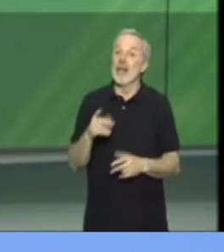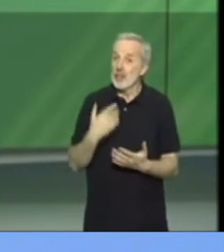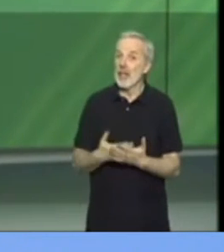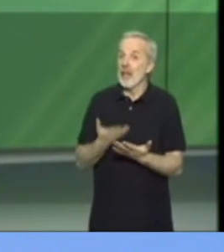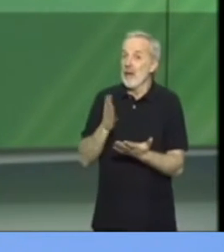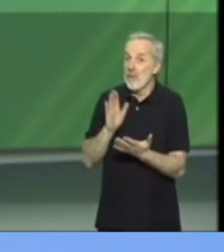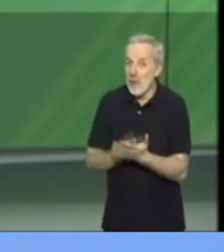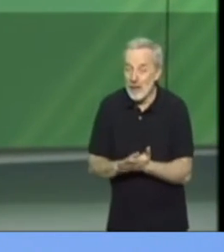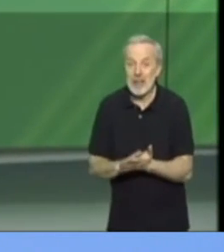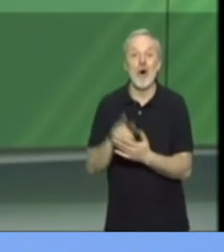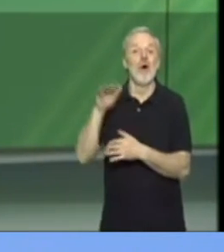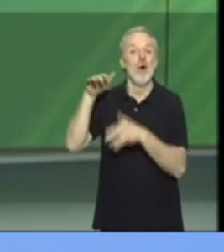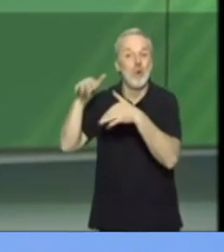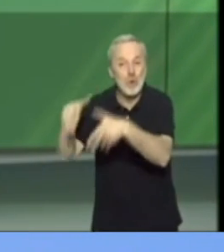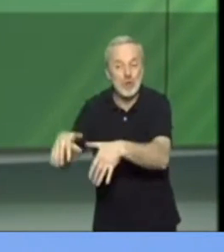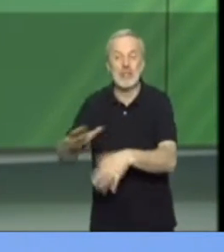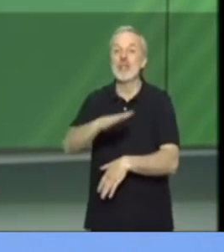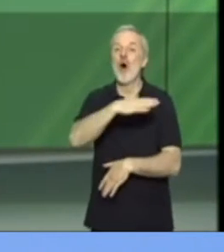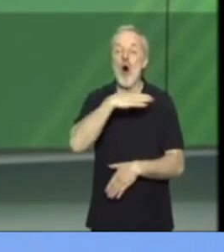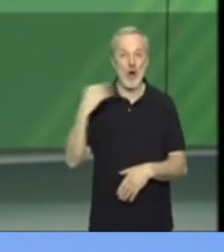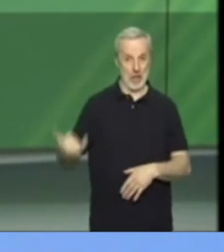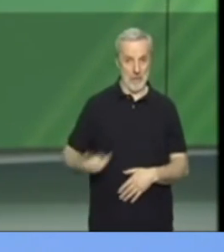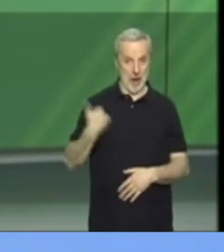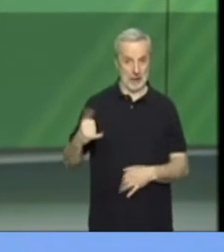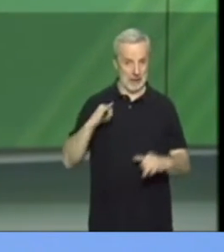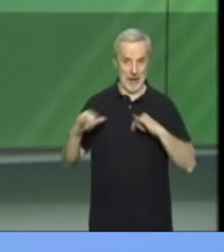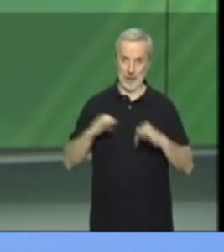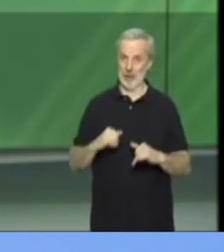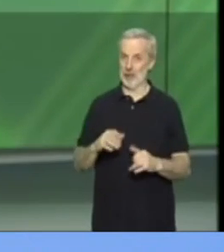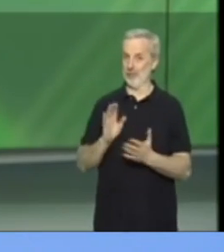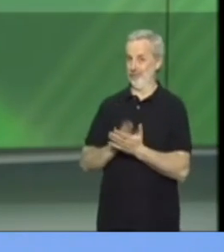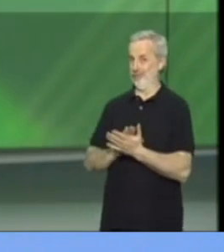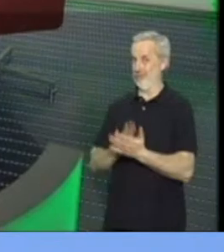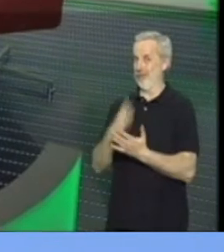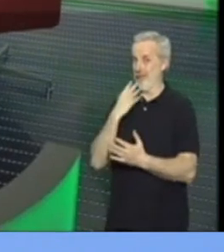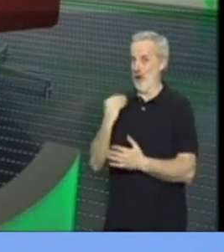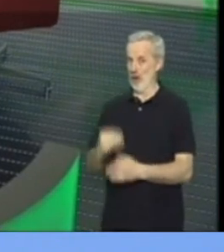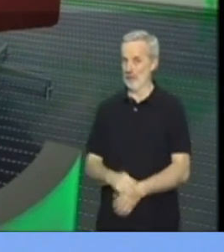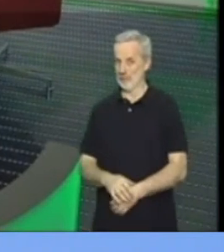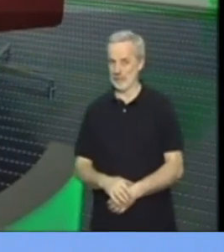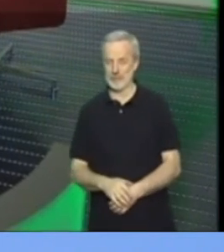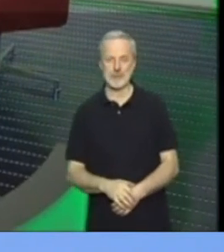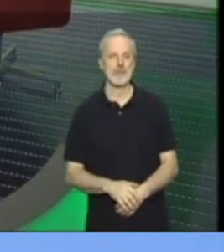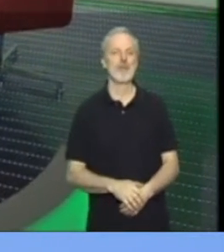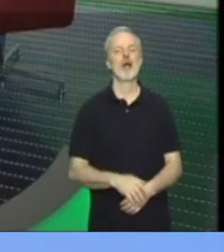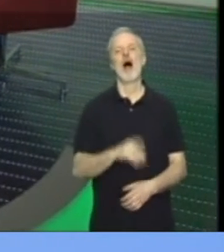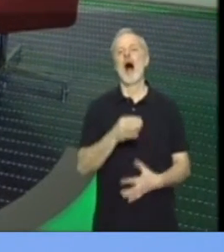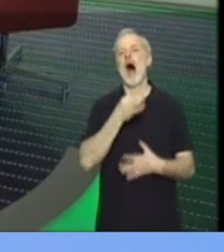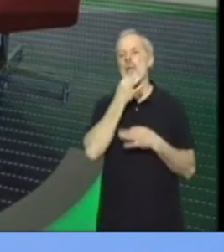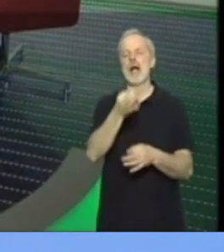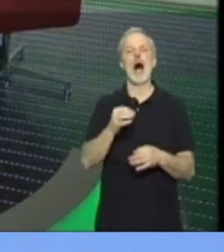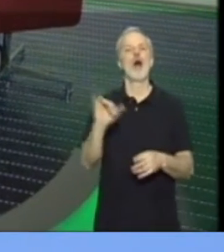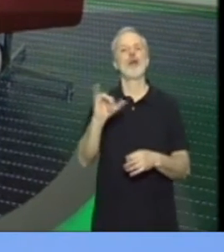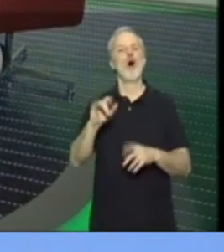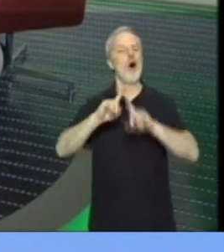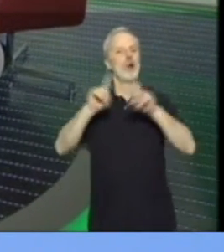dostaneme takový počet mladých závodníků na start v té mezinárodní konkurenci, je obrovská příležitost. Už je teď jasné, kolik pojede